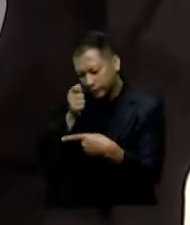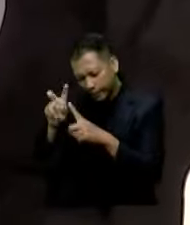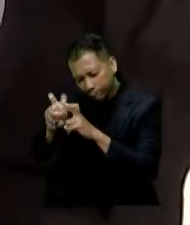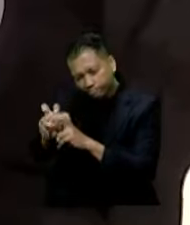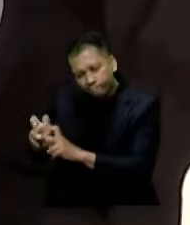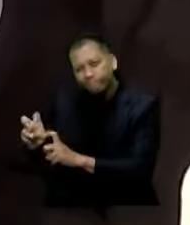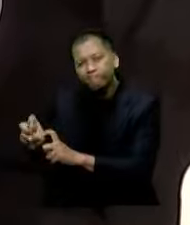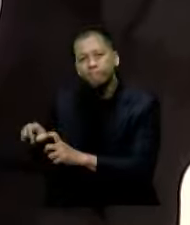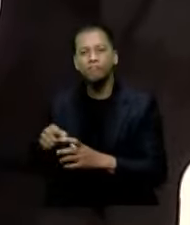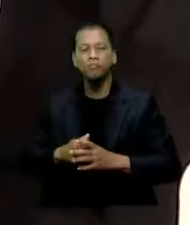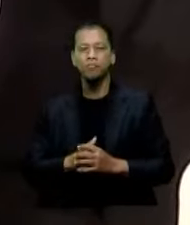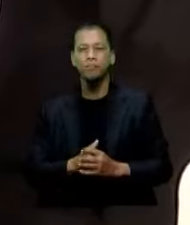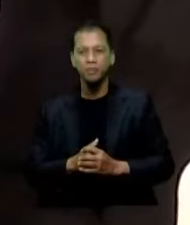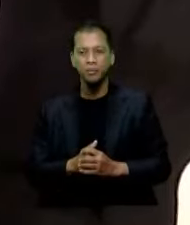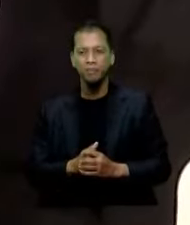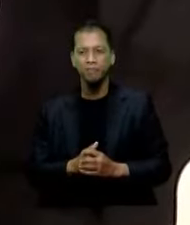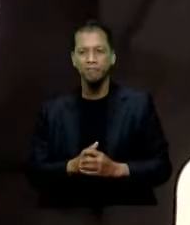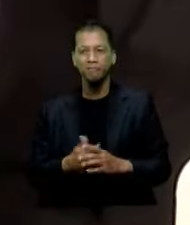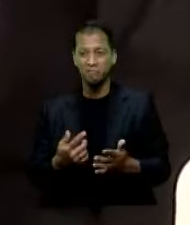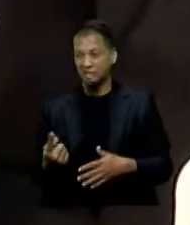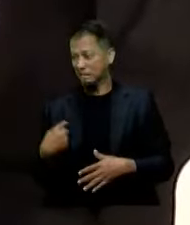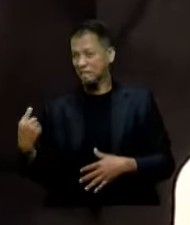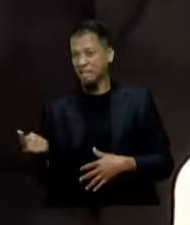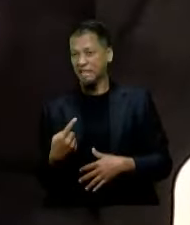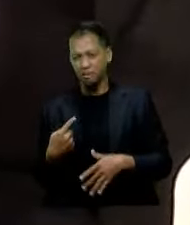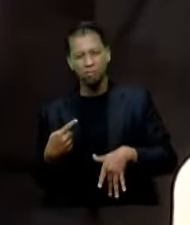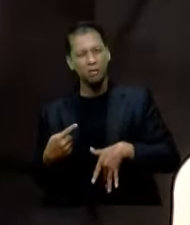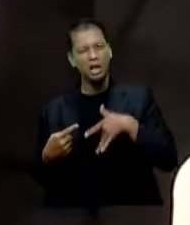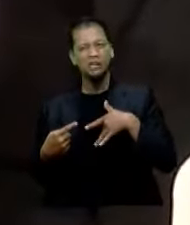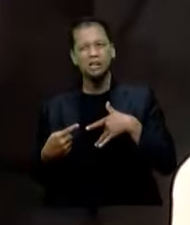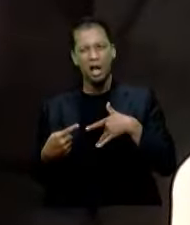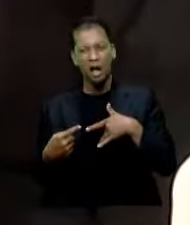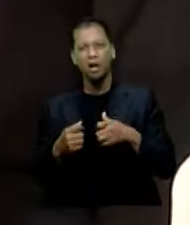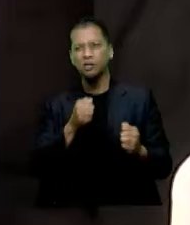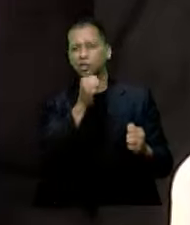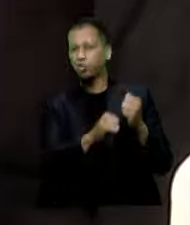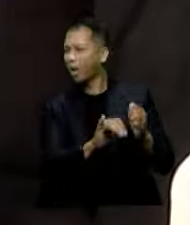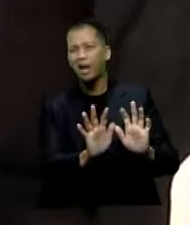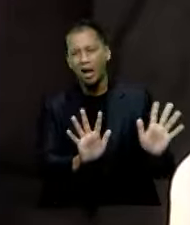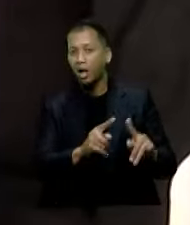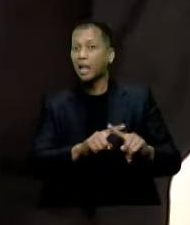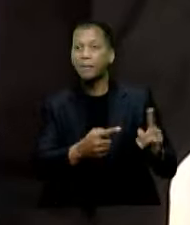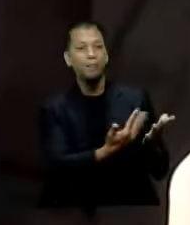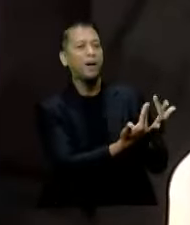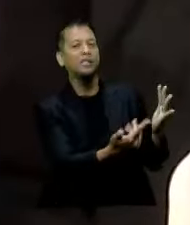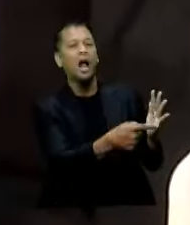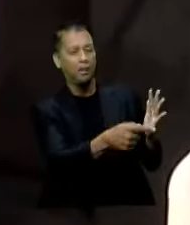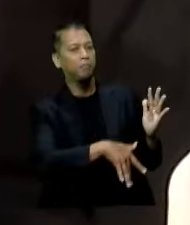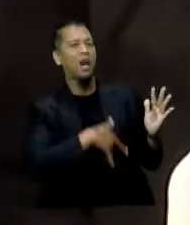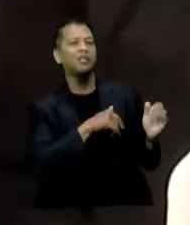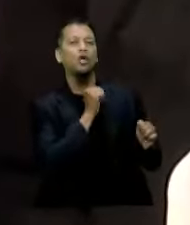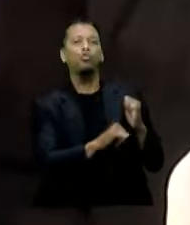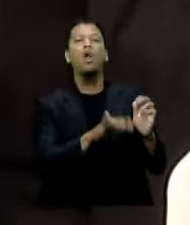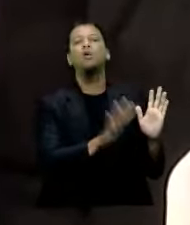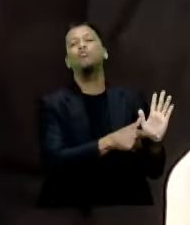ini supaya kita tidak dicurangi, supaya publik ya juga tidak dicurangi, dan